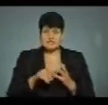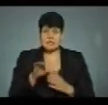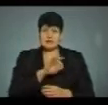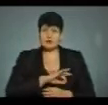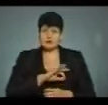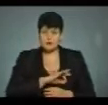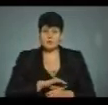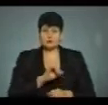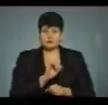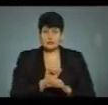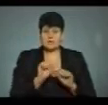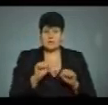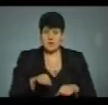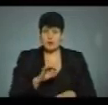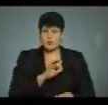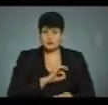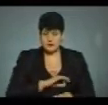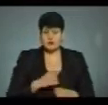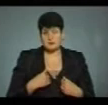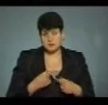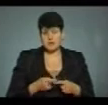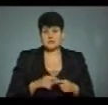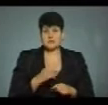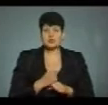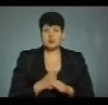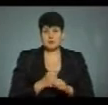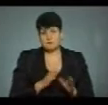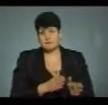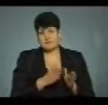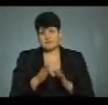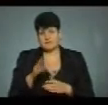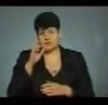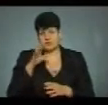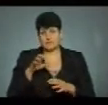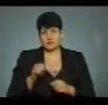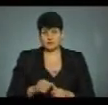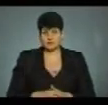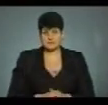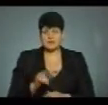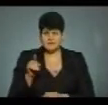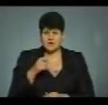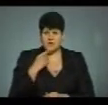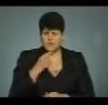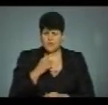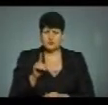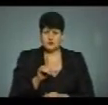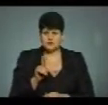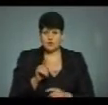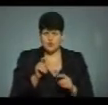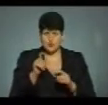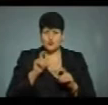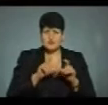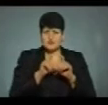про припинення права користування, ми це зробимо, переведемо в державну власність. І ви кажете, що